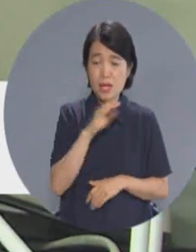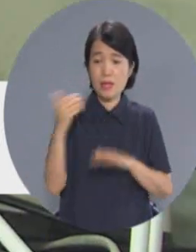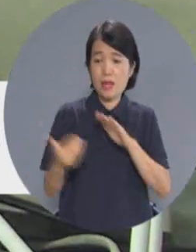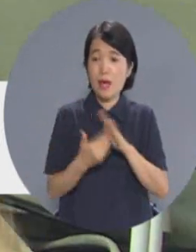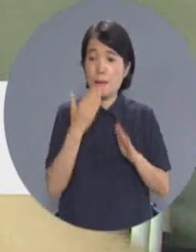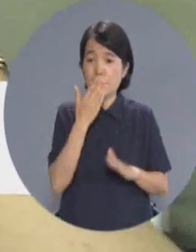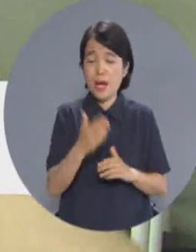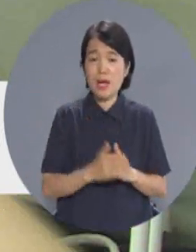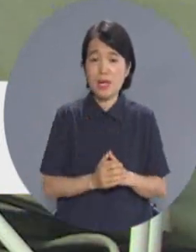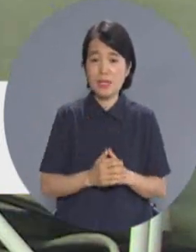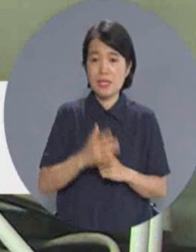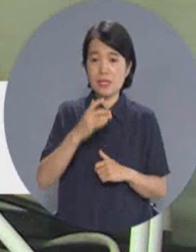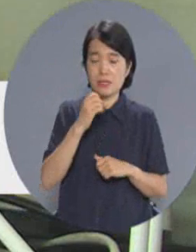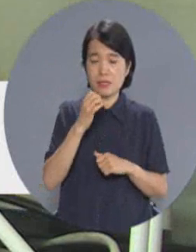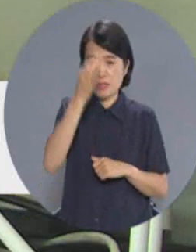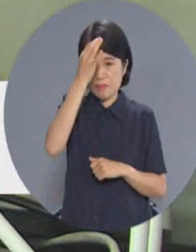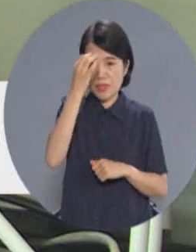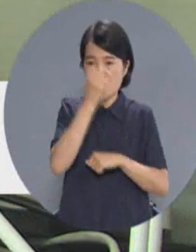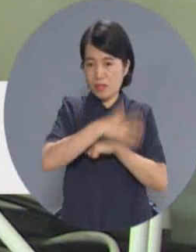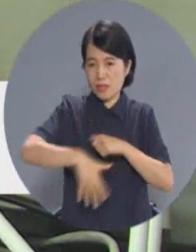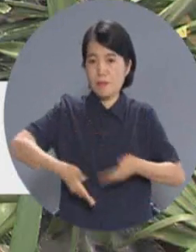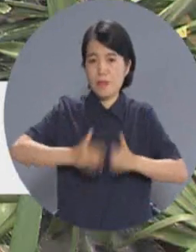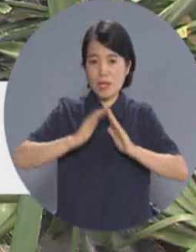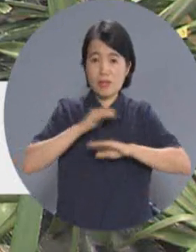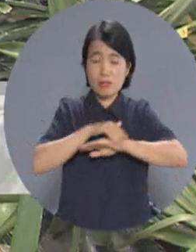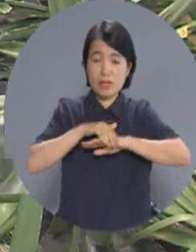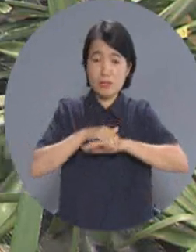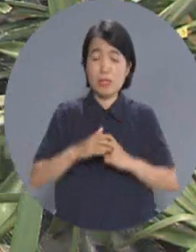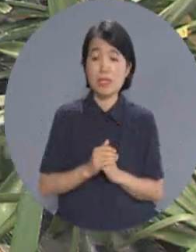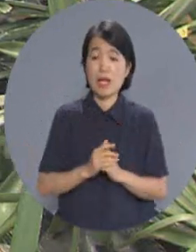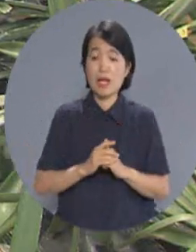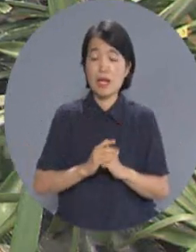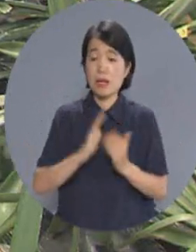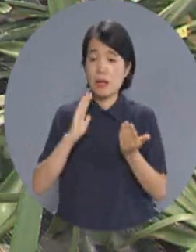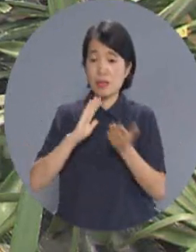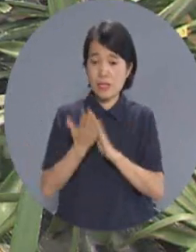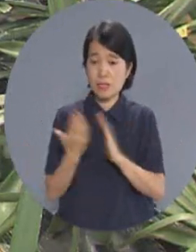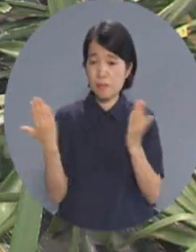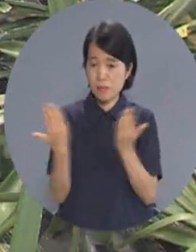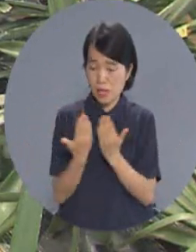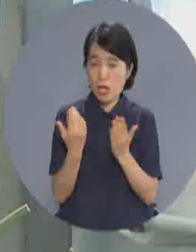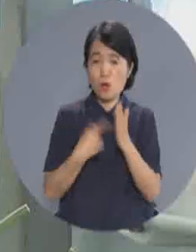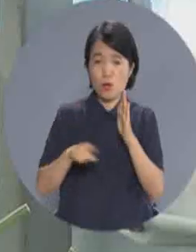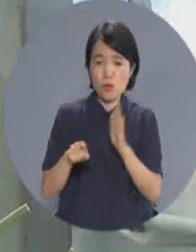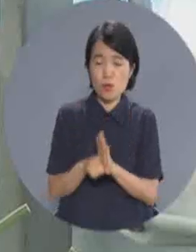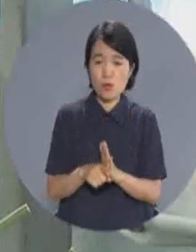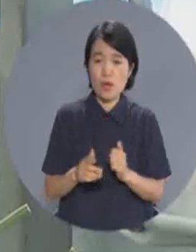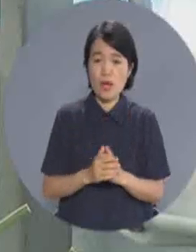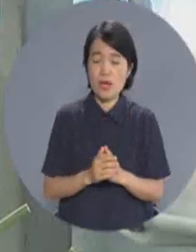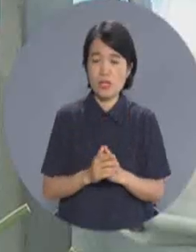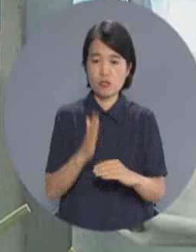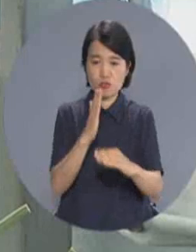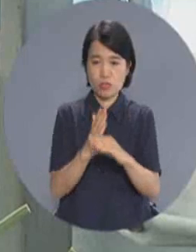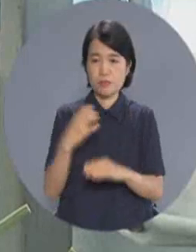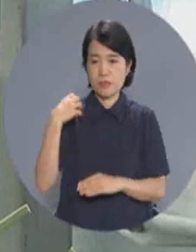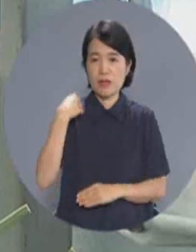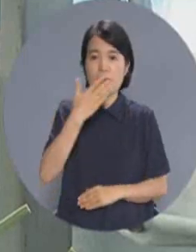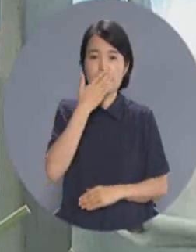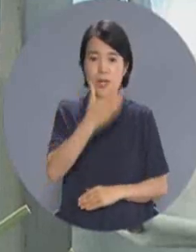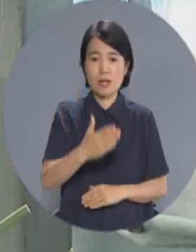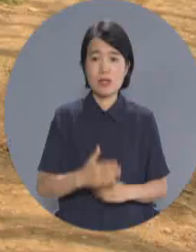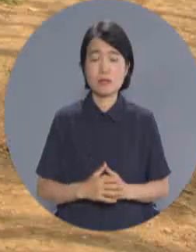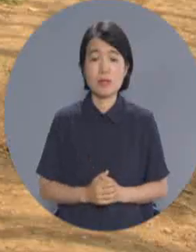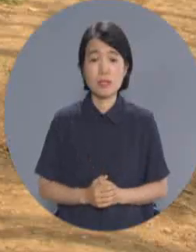가능한 첨단 인프라 등을 갖출 예정입니다. 기후변화 대응을 위한 명실상부한 컨트롤타워 역할을 하게 됩니다.